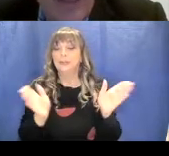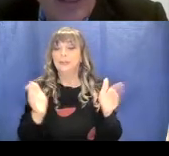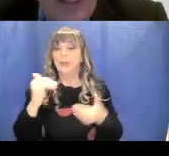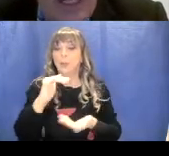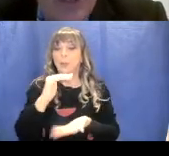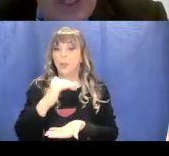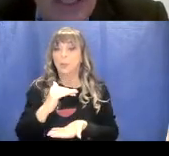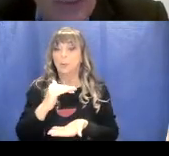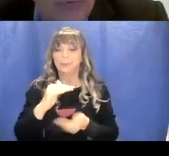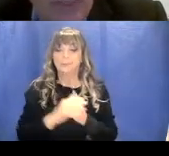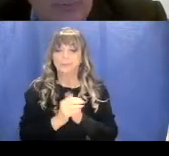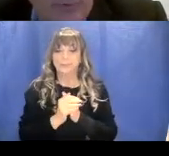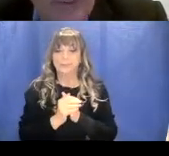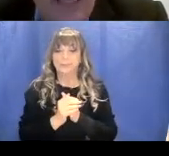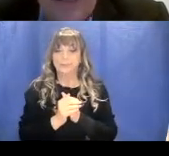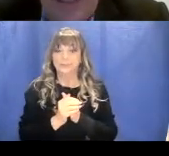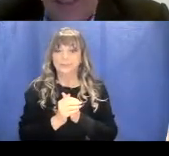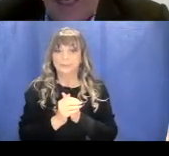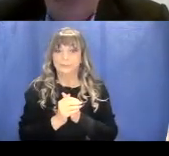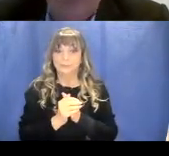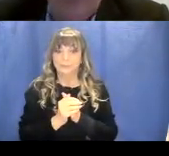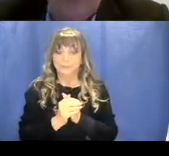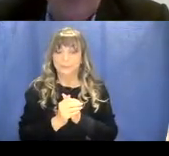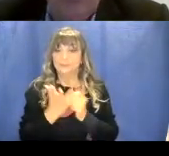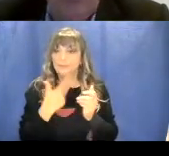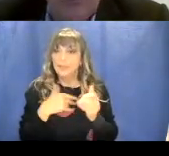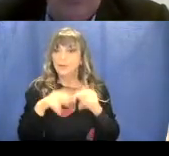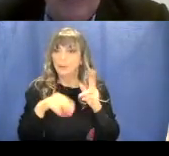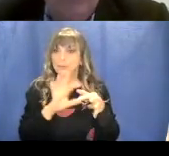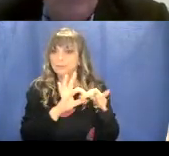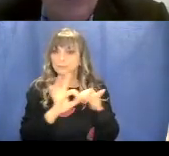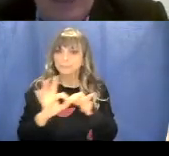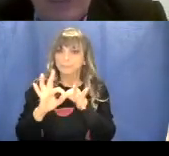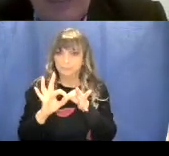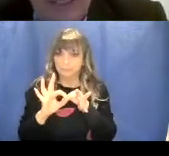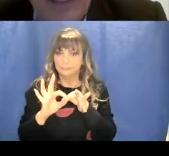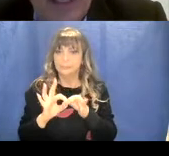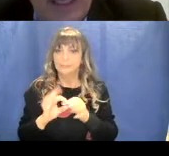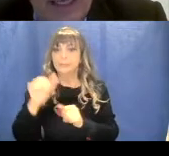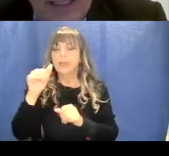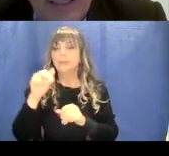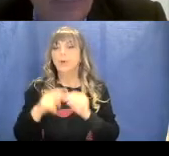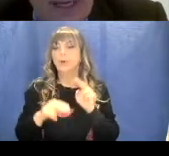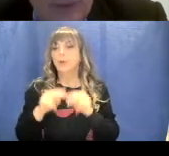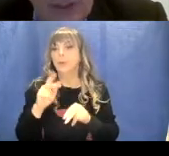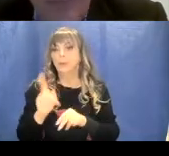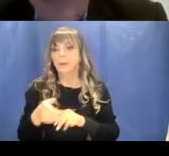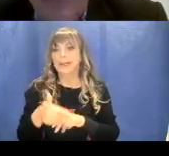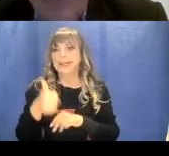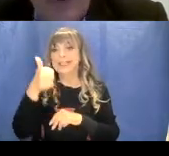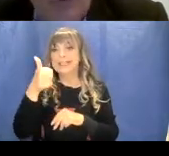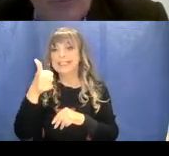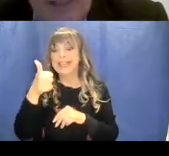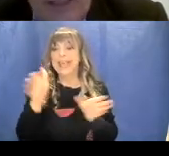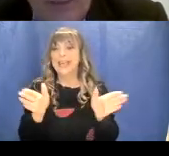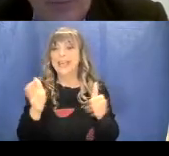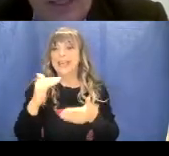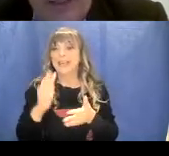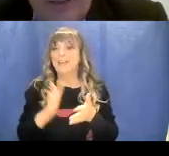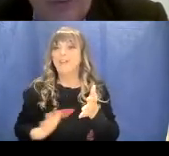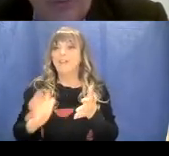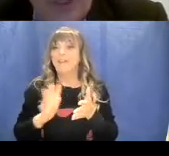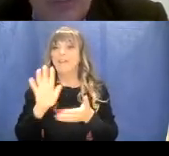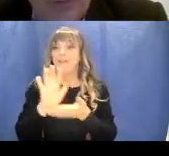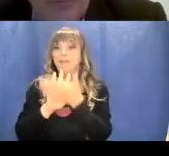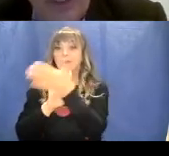c'è qualche numero importante legato al cubo il primo naturalmente che ha sei facce come insomma